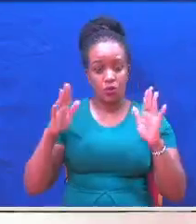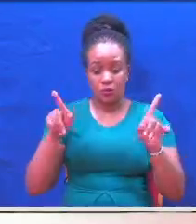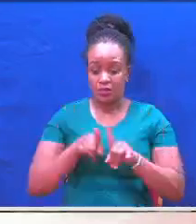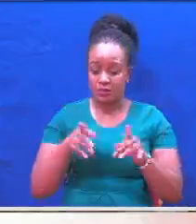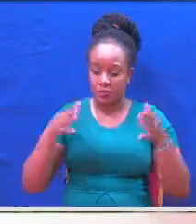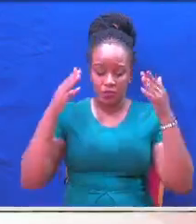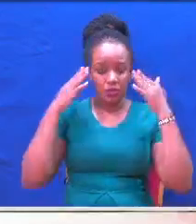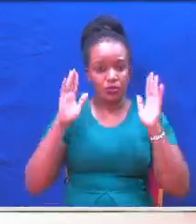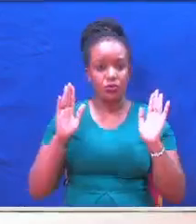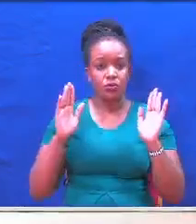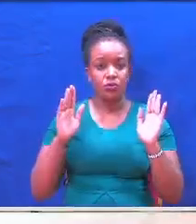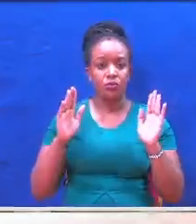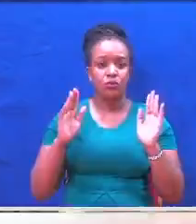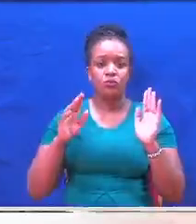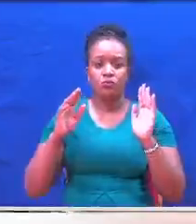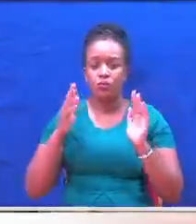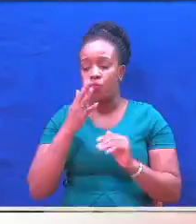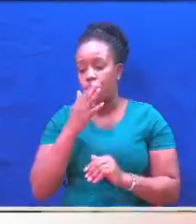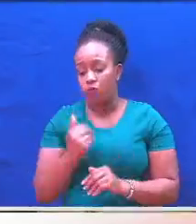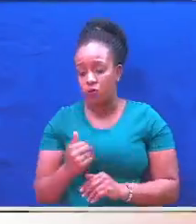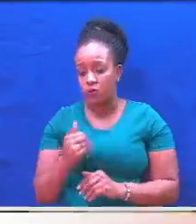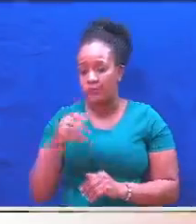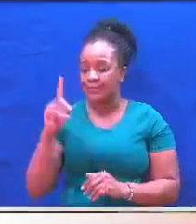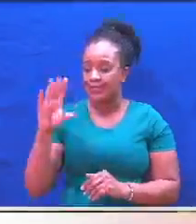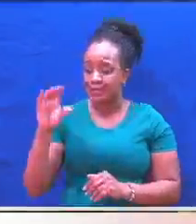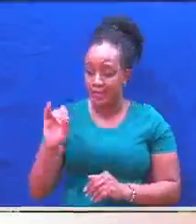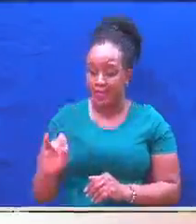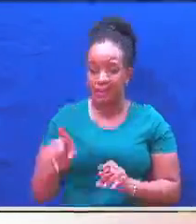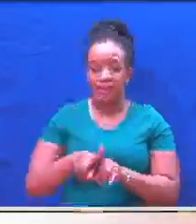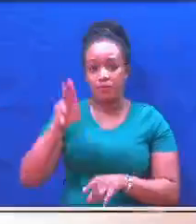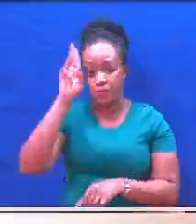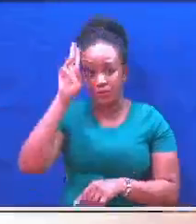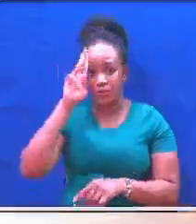Mungu, tunategemea askari wetu DCI.